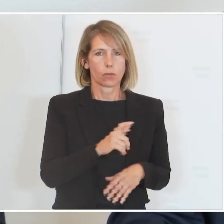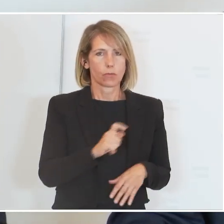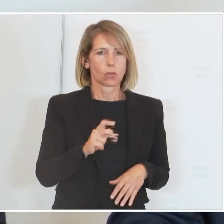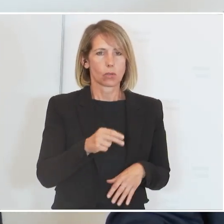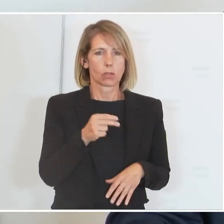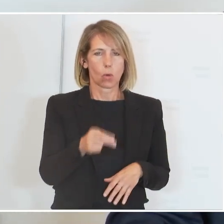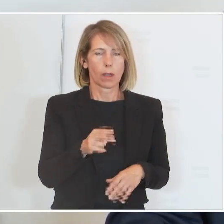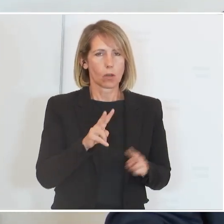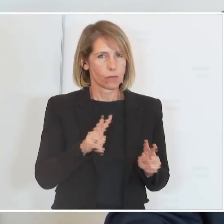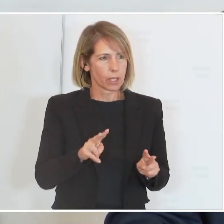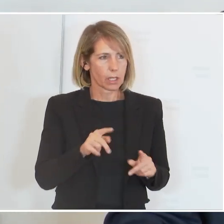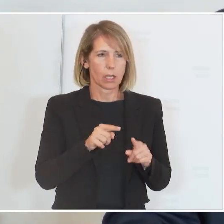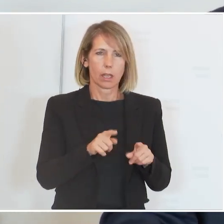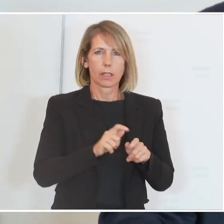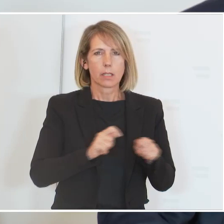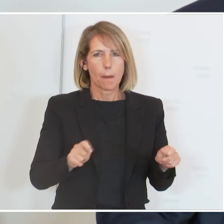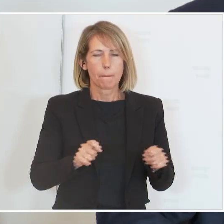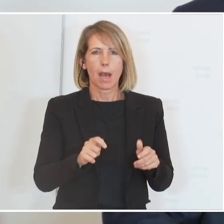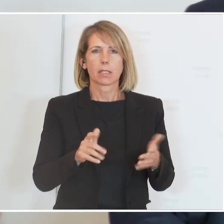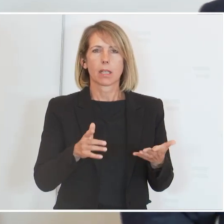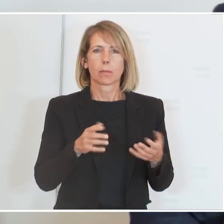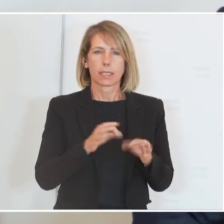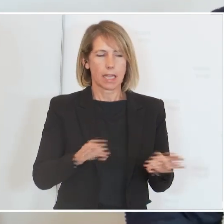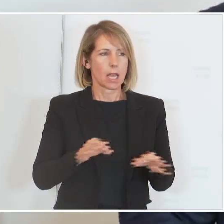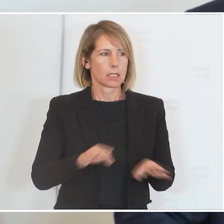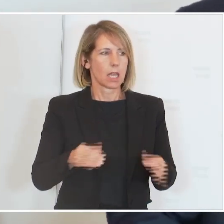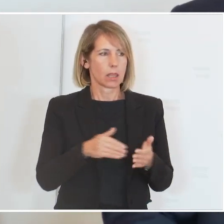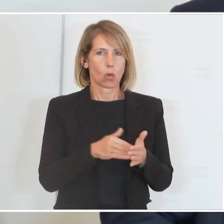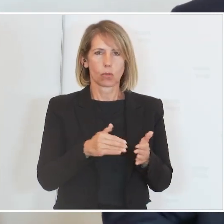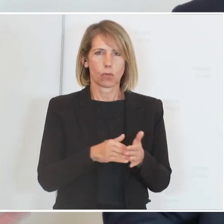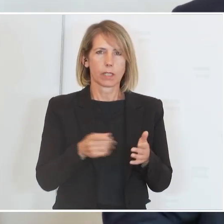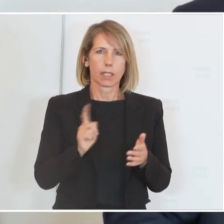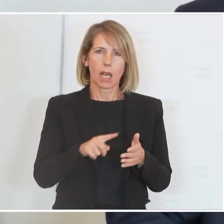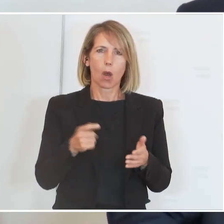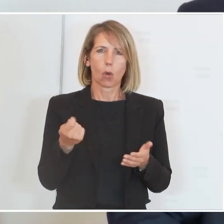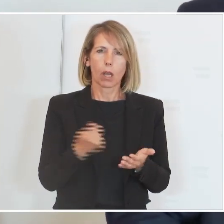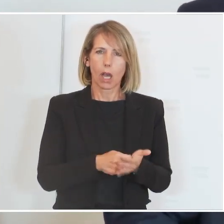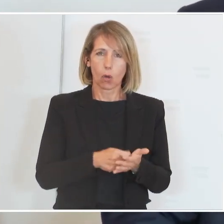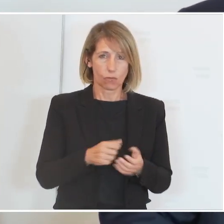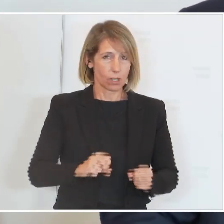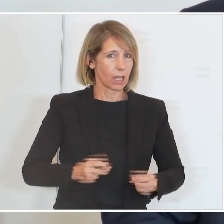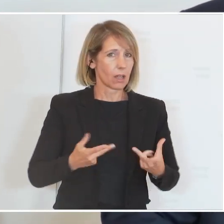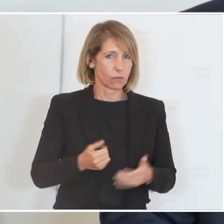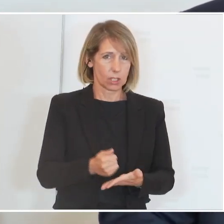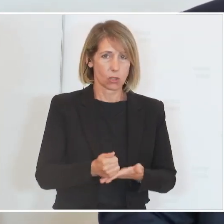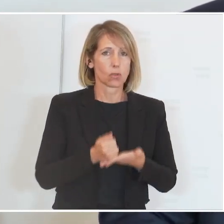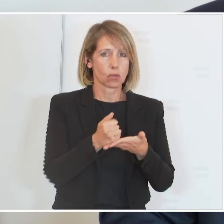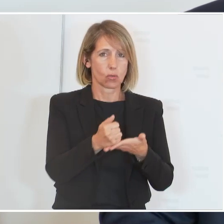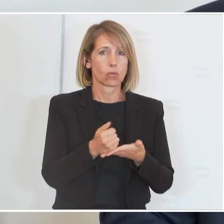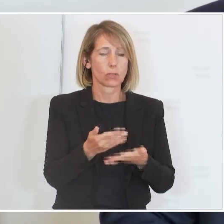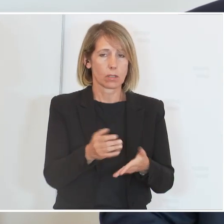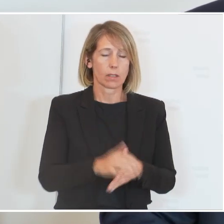sind Entlastungsmaßnahmen, die notwendig sind, die auch die Kaufkraft stützen. Um das geht es nämlich auch, wenn man es